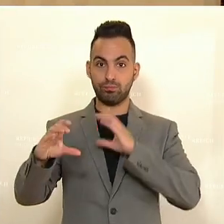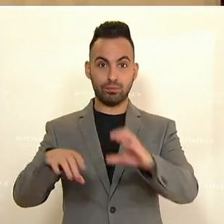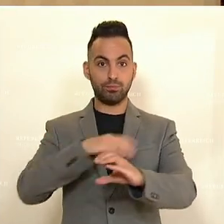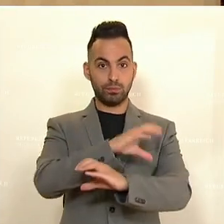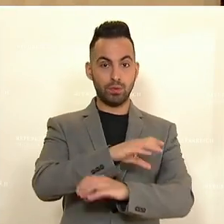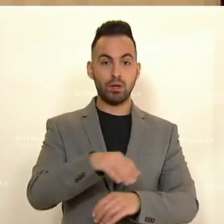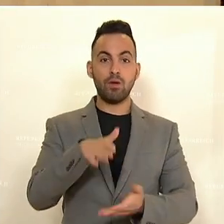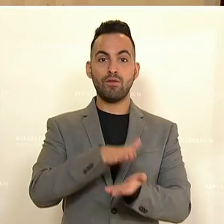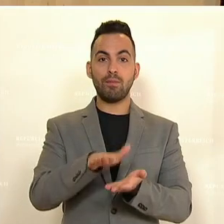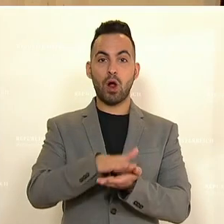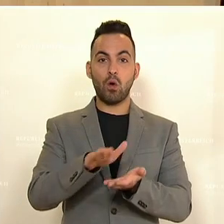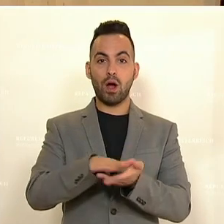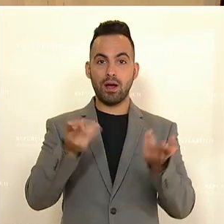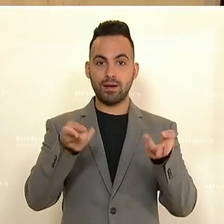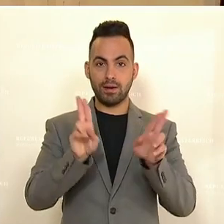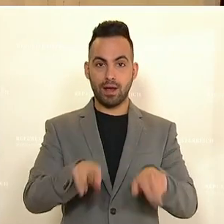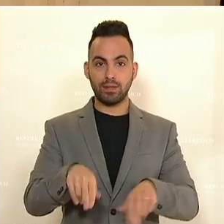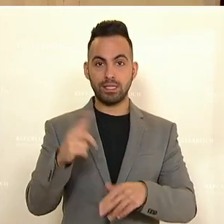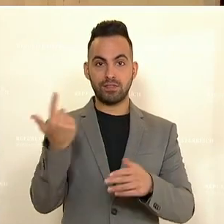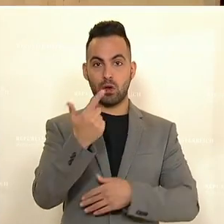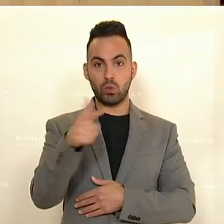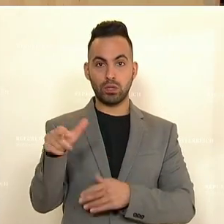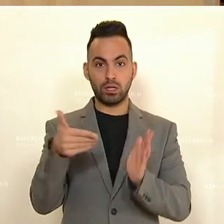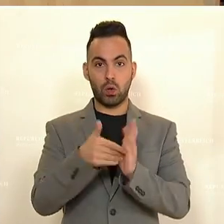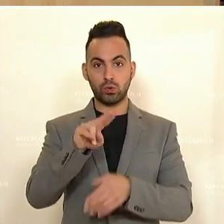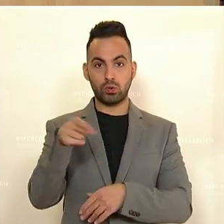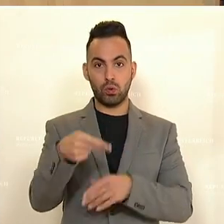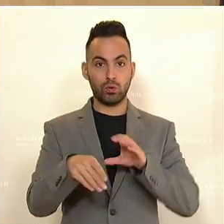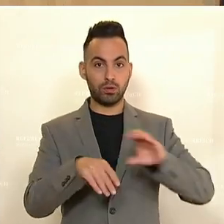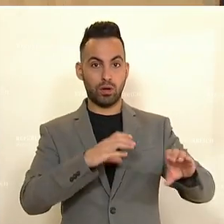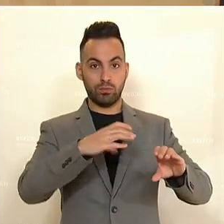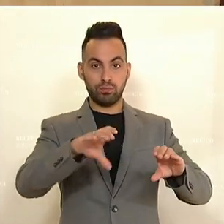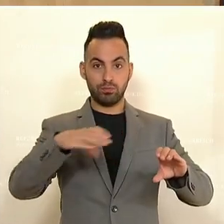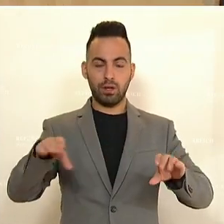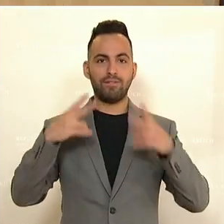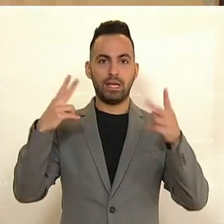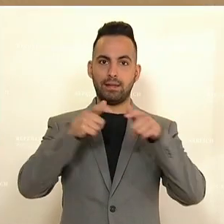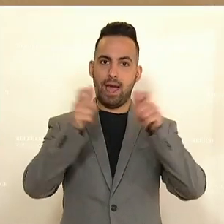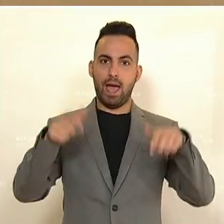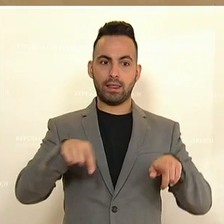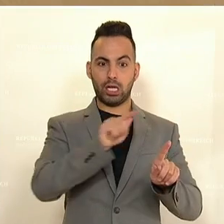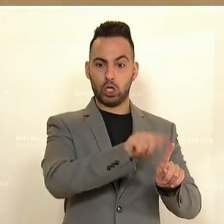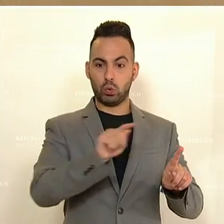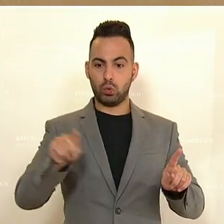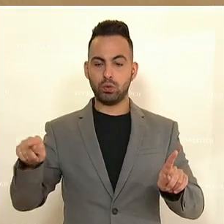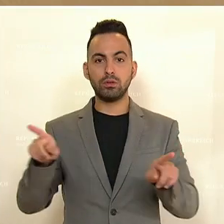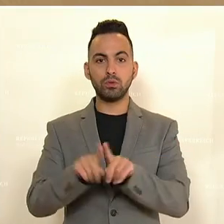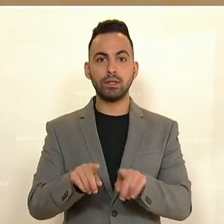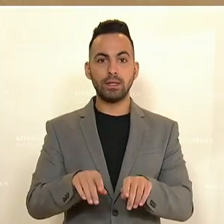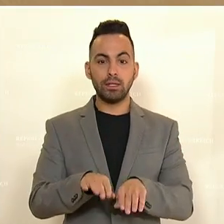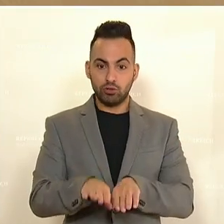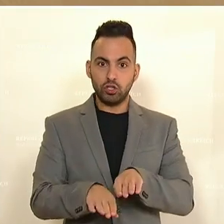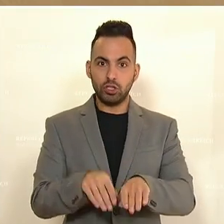der Verbraucherrat 200.000 Euro. Das sind alles wichtige Einrichtungen und die Macht der kleinen